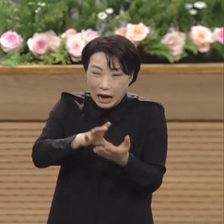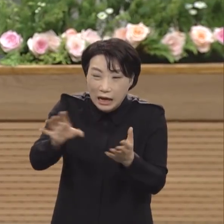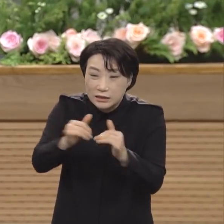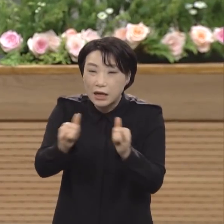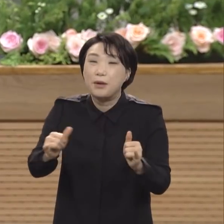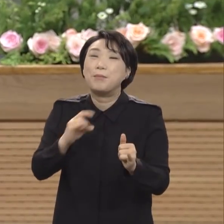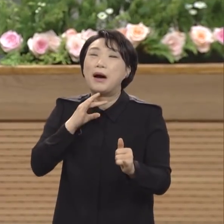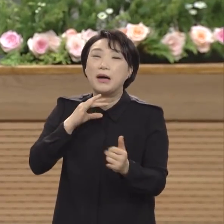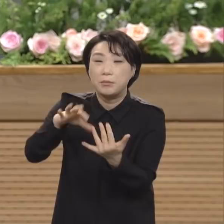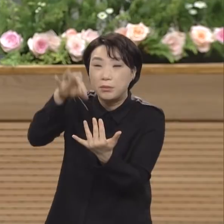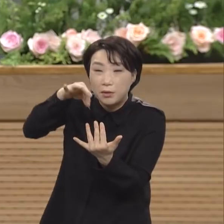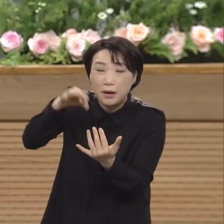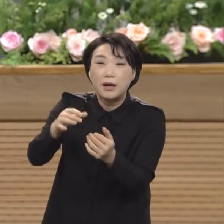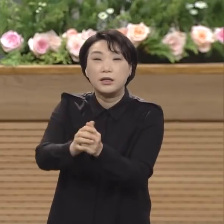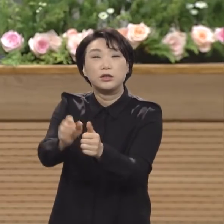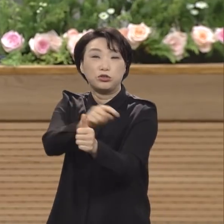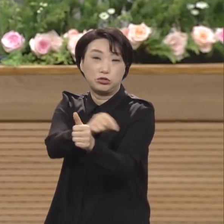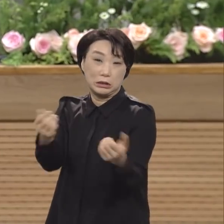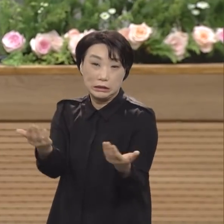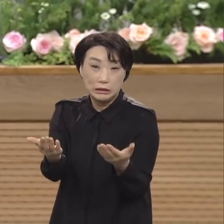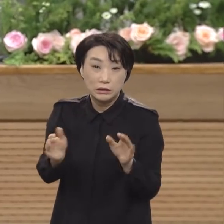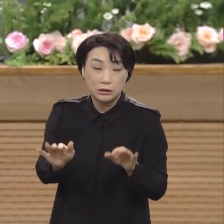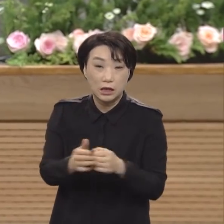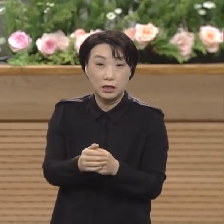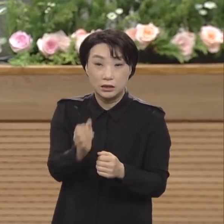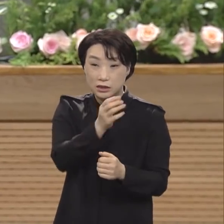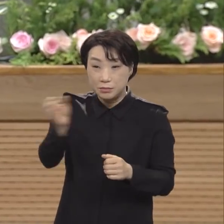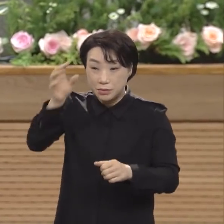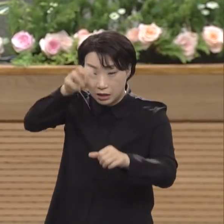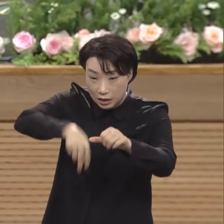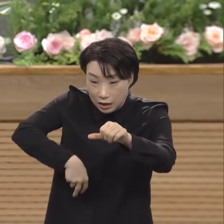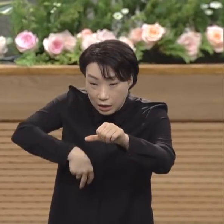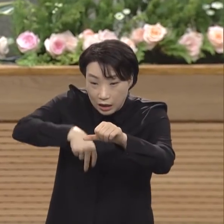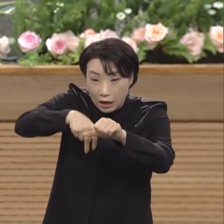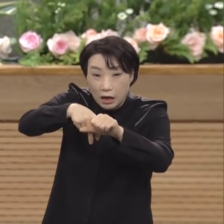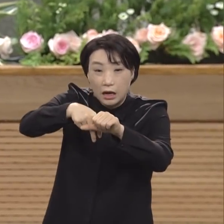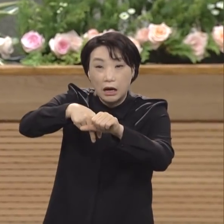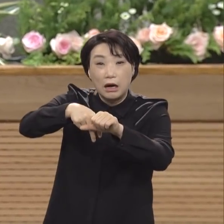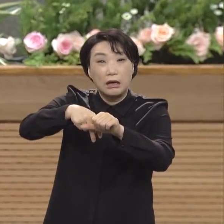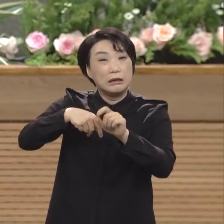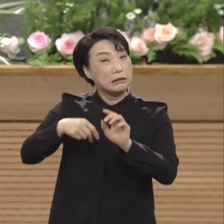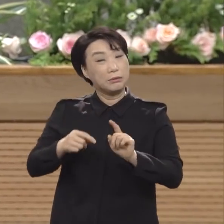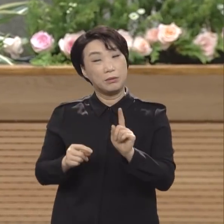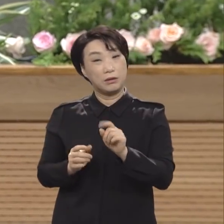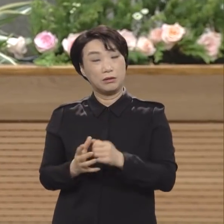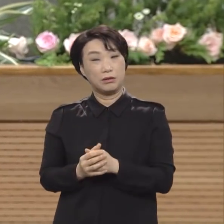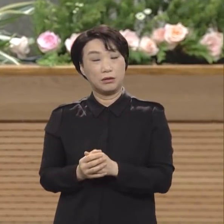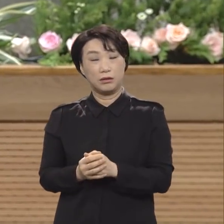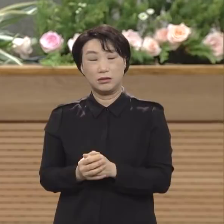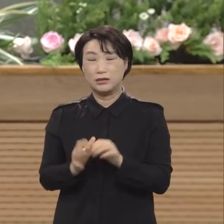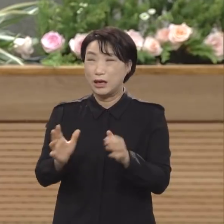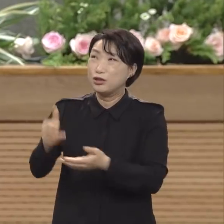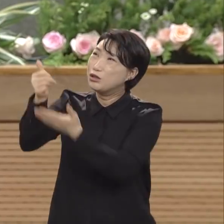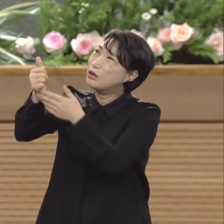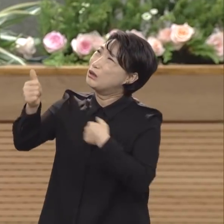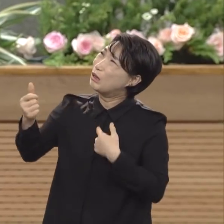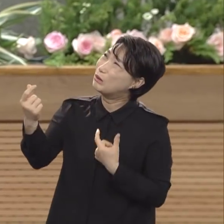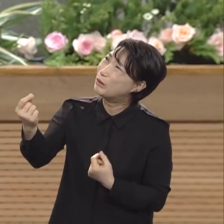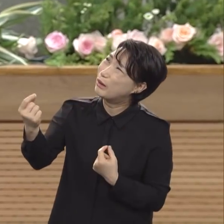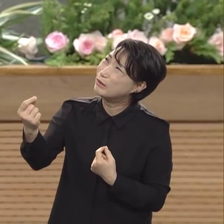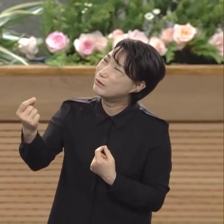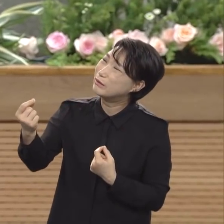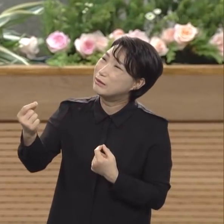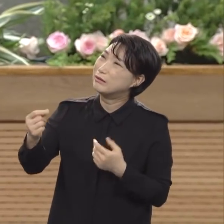죽이는 처형인데 십자가에 처형을 받는다는 것은 주님과